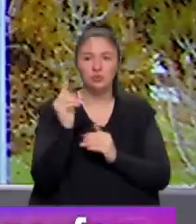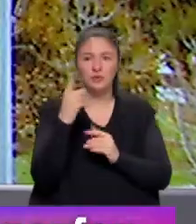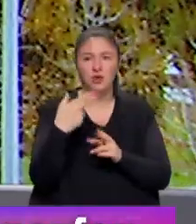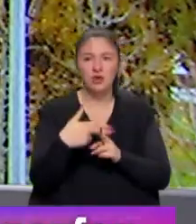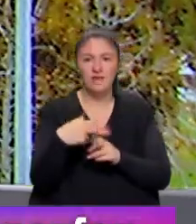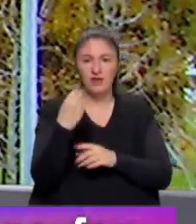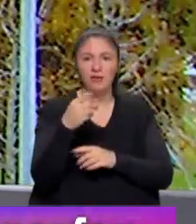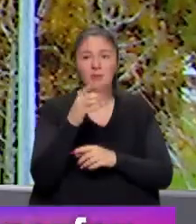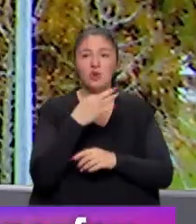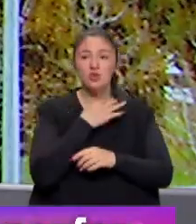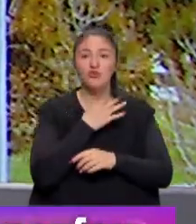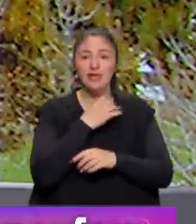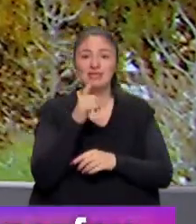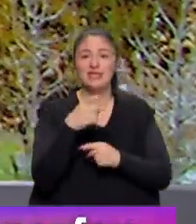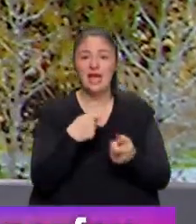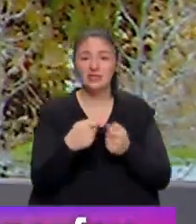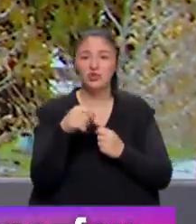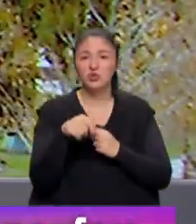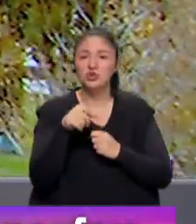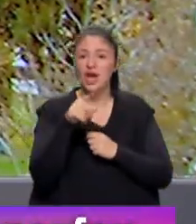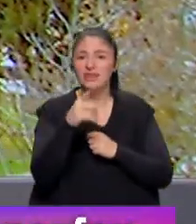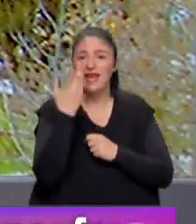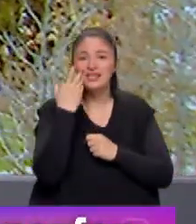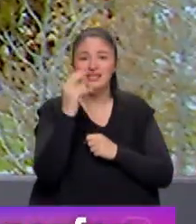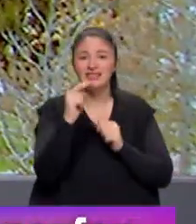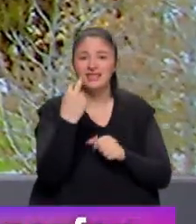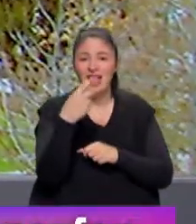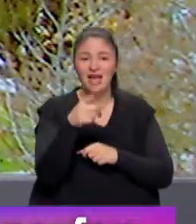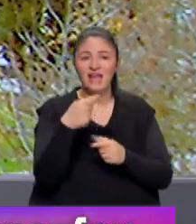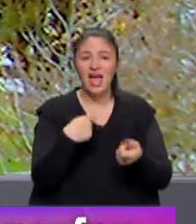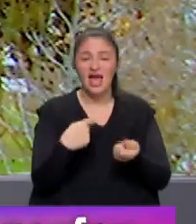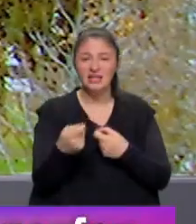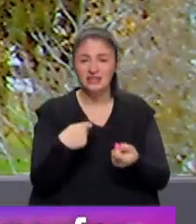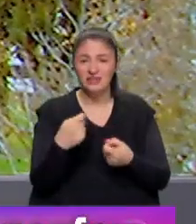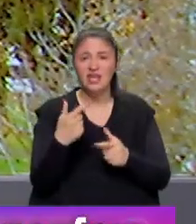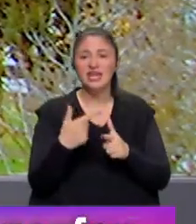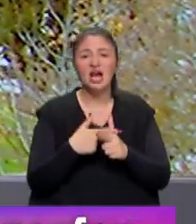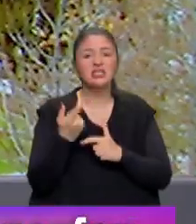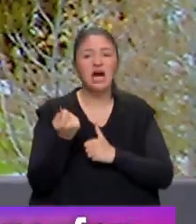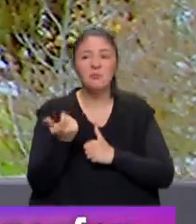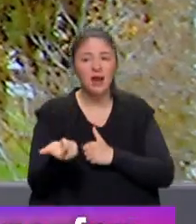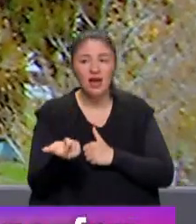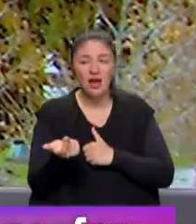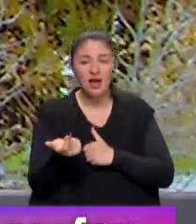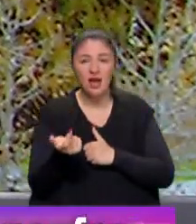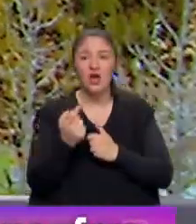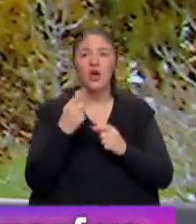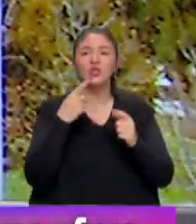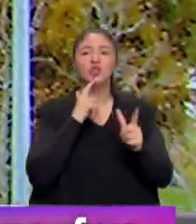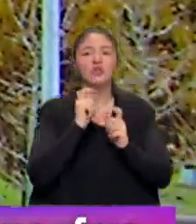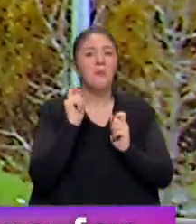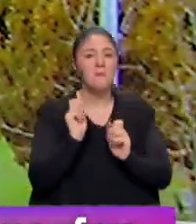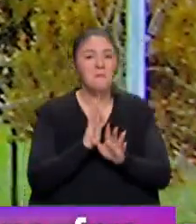örnek vereyim ama lütfen esnafımız, şu anda ekran karşısında olan esnafımız, kiranız ne kadar?